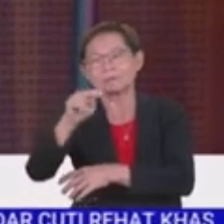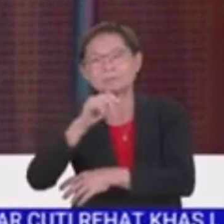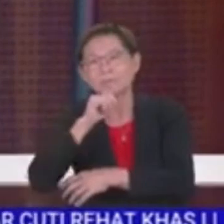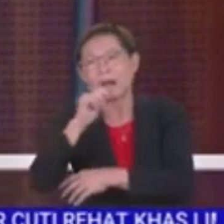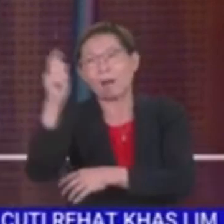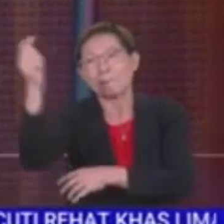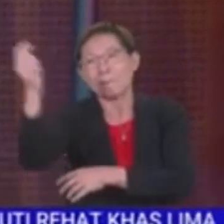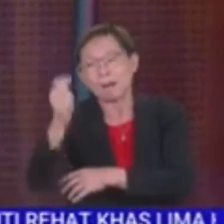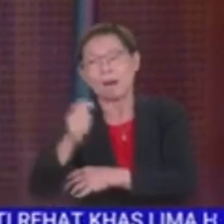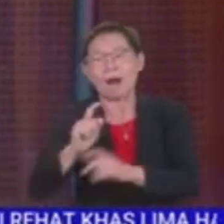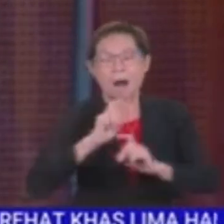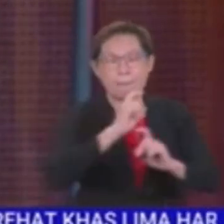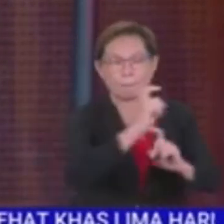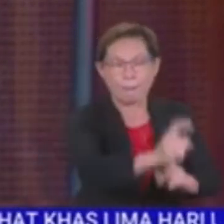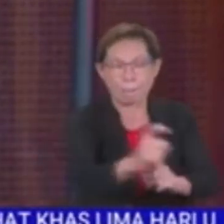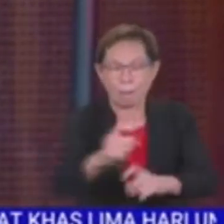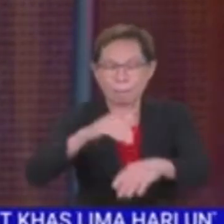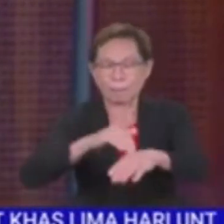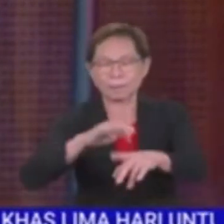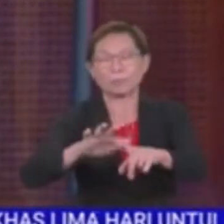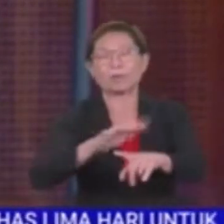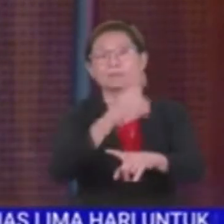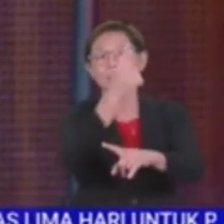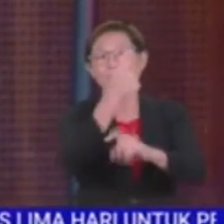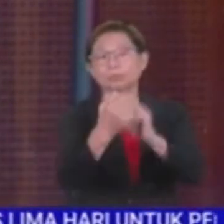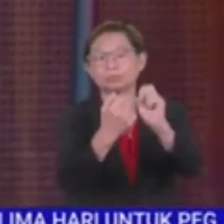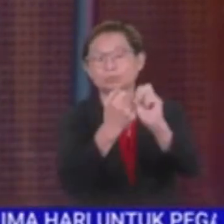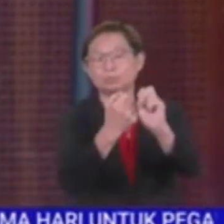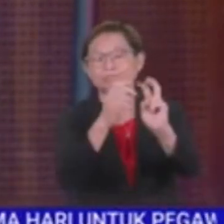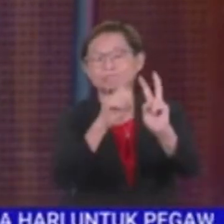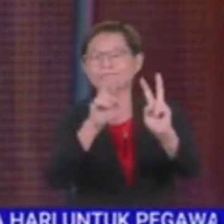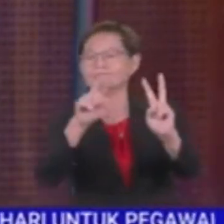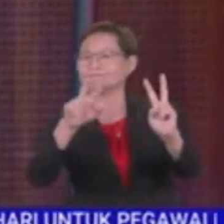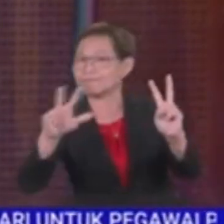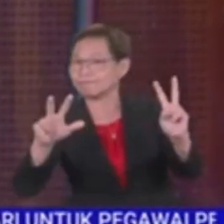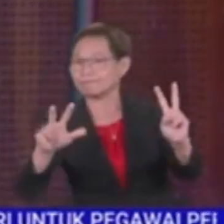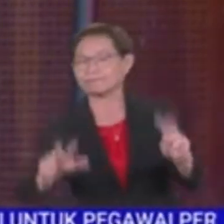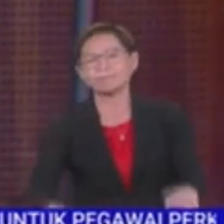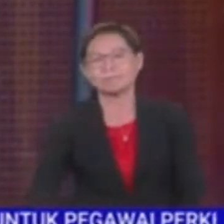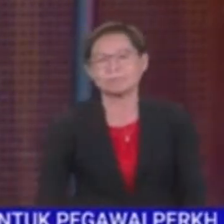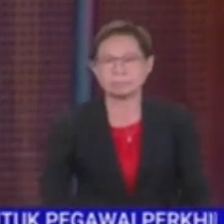berpencen yang akan diberi pada Januari 2023.